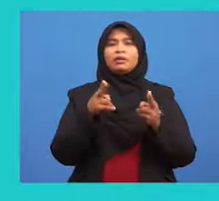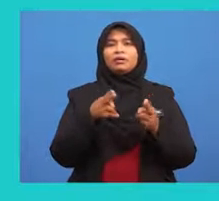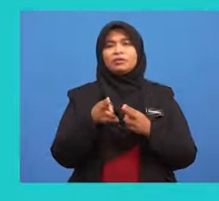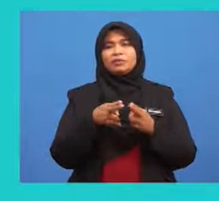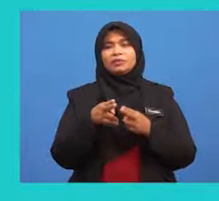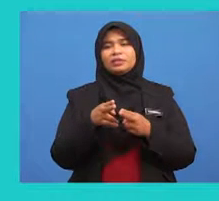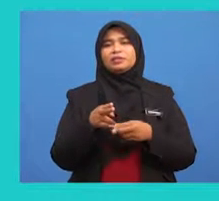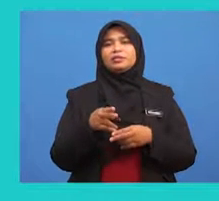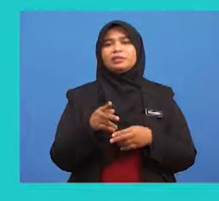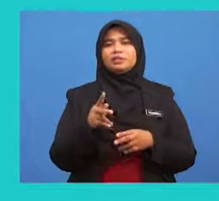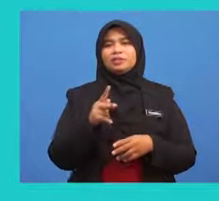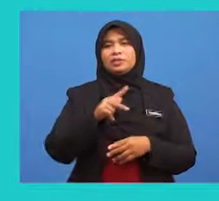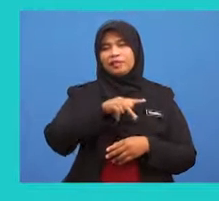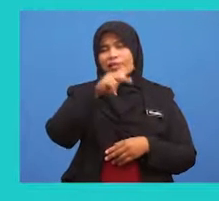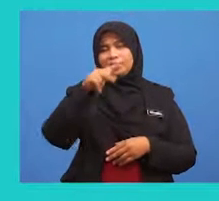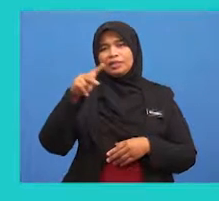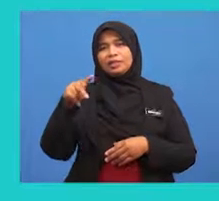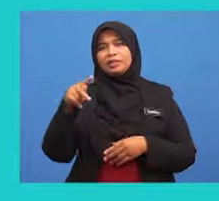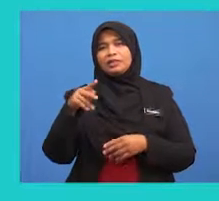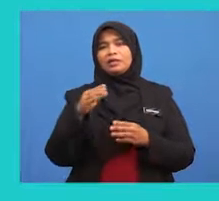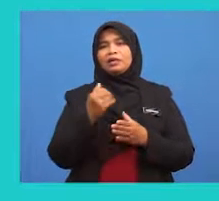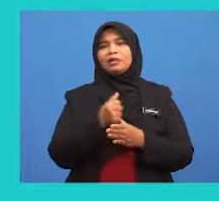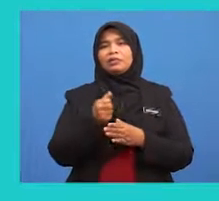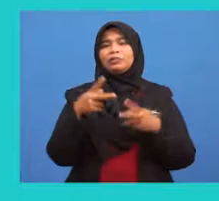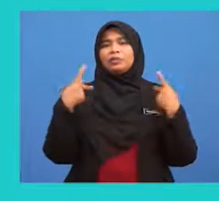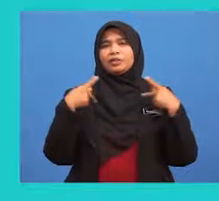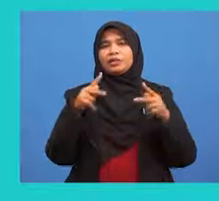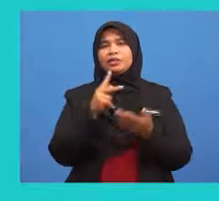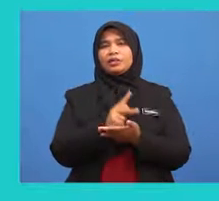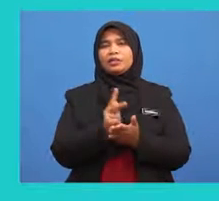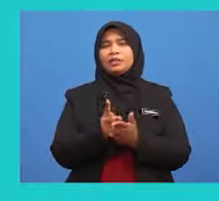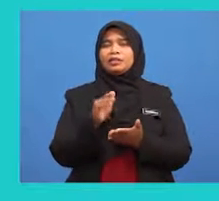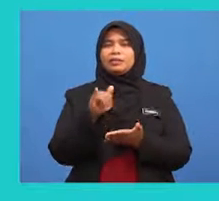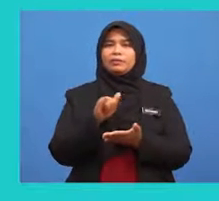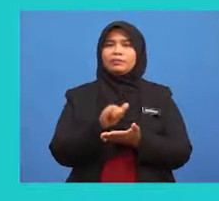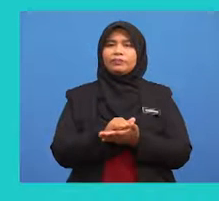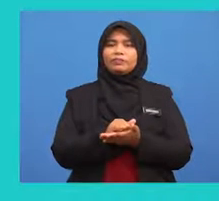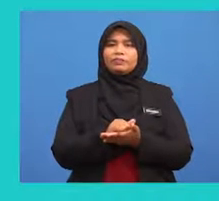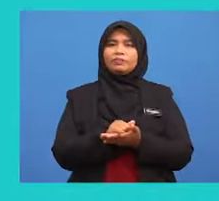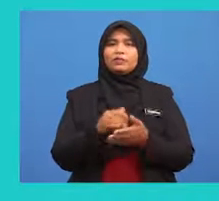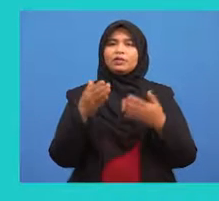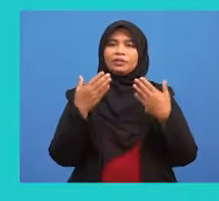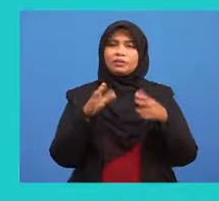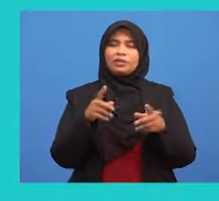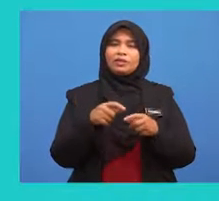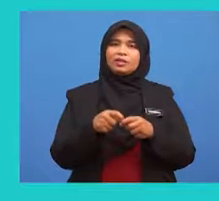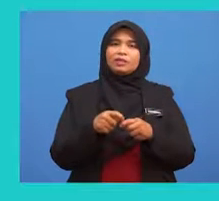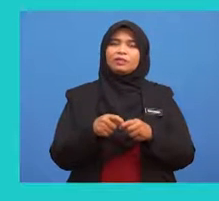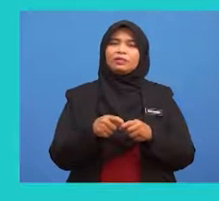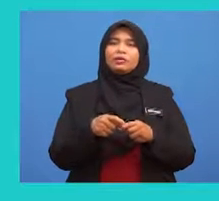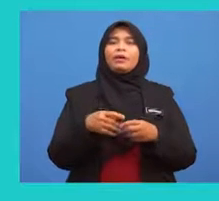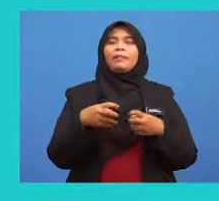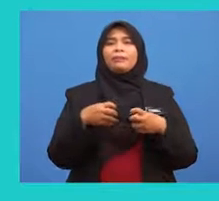atau kilang kek tersebut. Itu sahaja? Sudah tentulah mesin